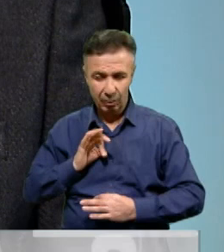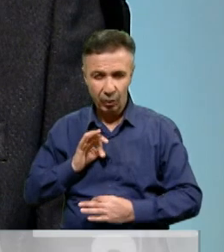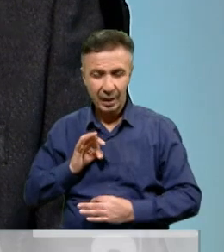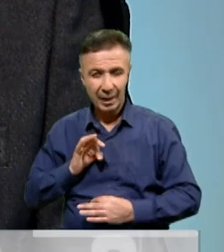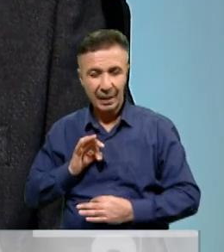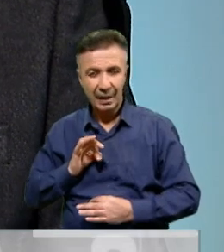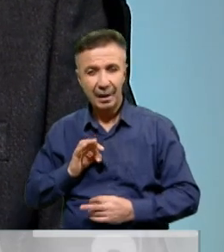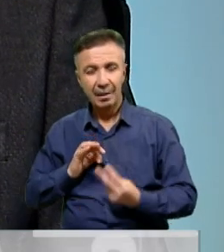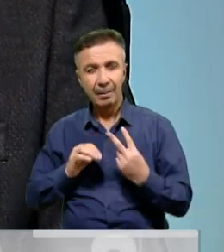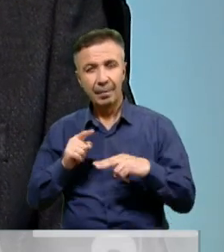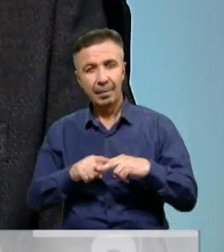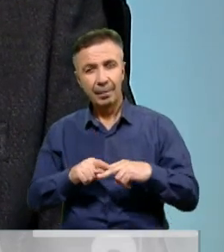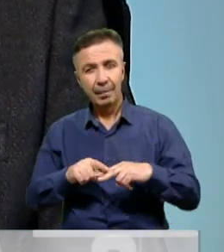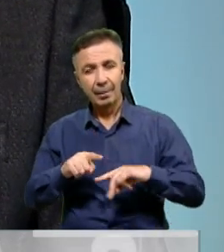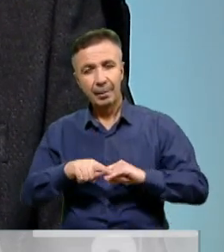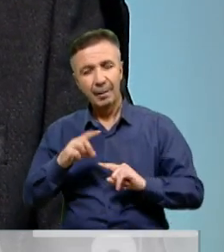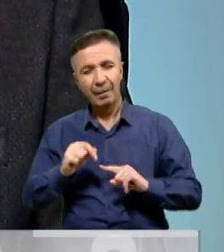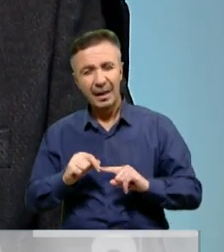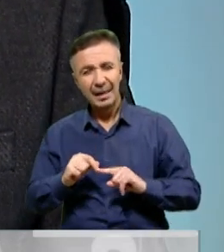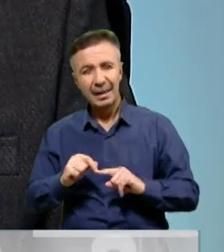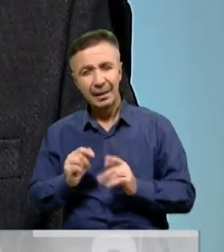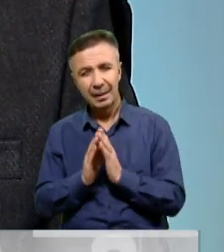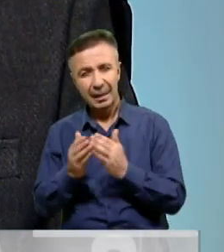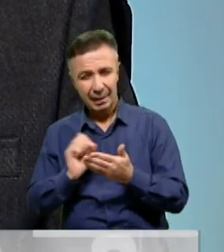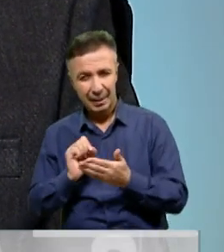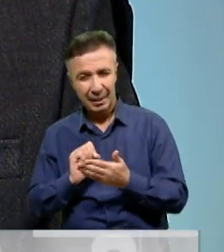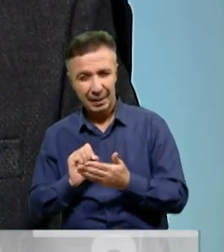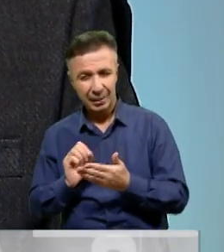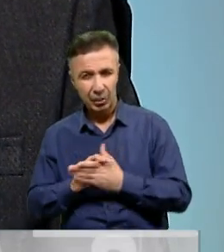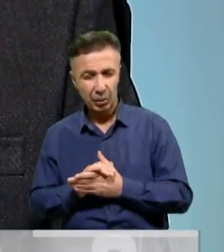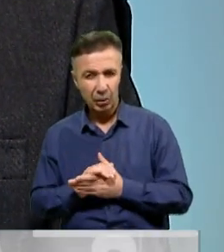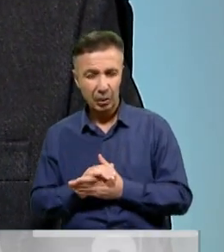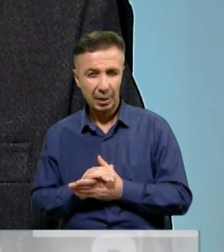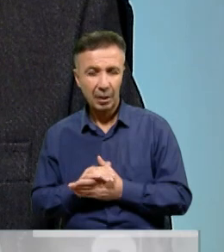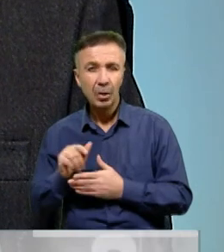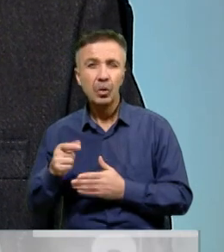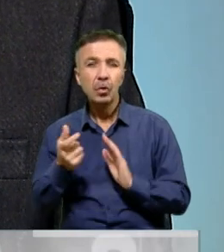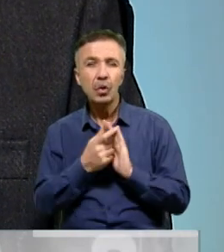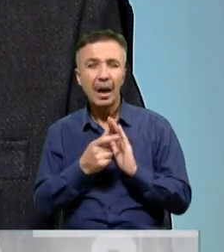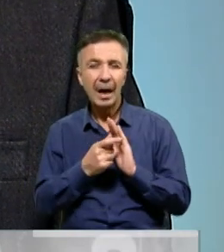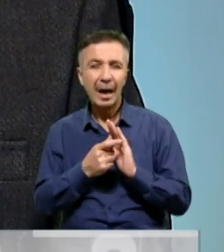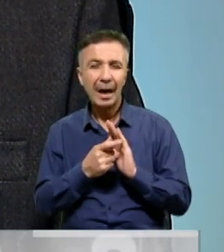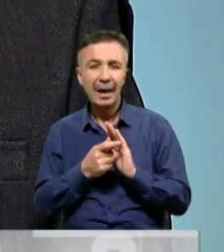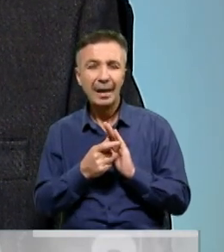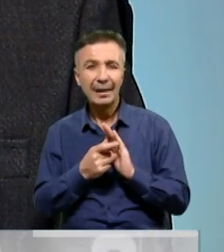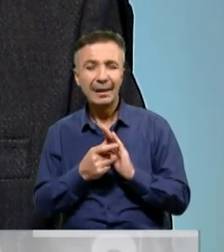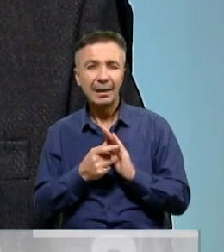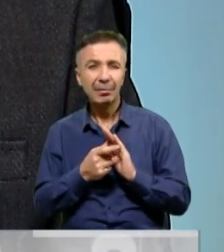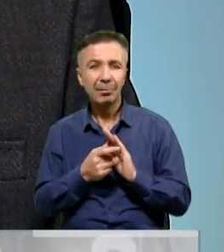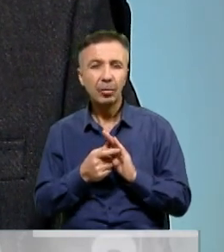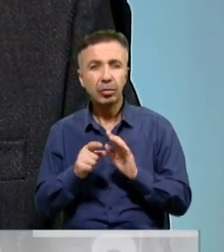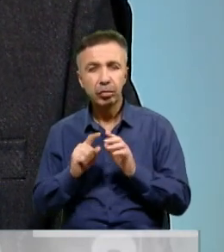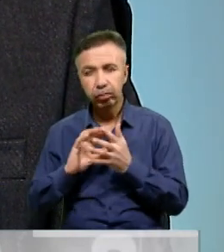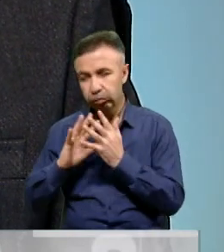vahiy katiplerine yazdırıyordu. Onlara da şöyle diyordu. Mesela şu ayeti şu ayetten sonra yazın.